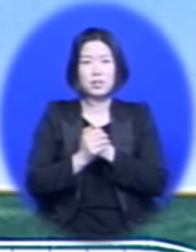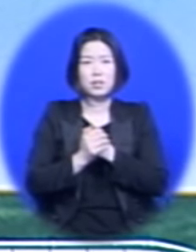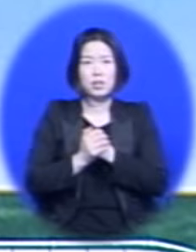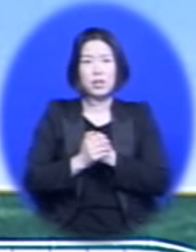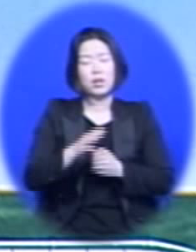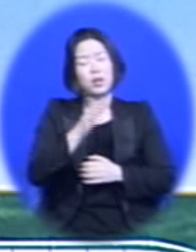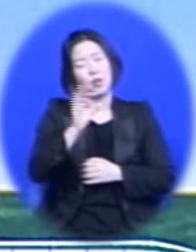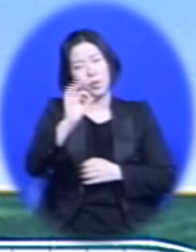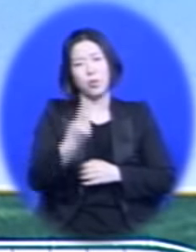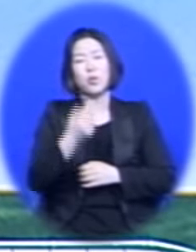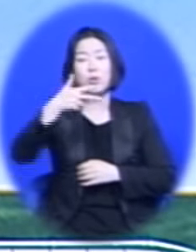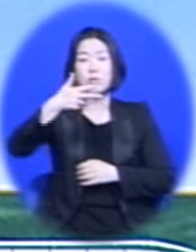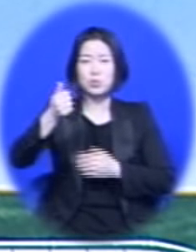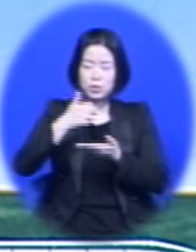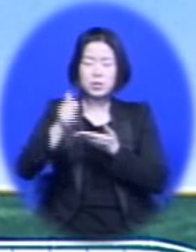오, 주님이시군요.